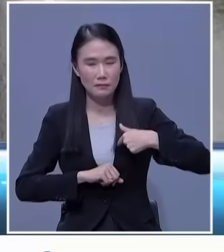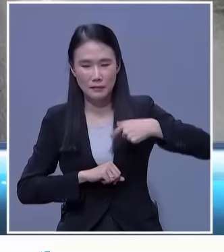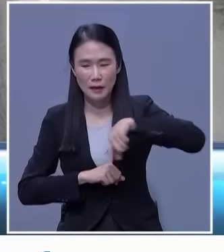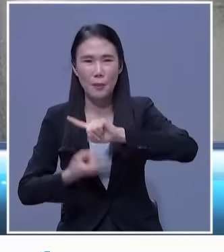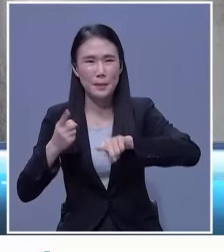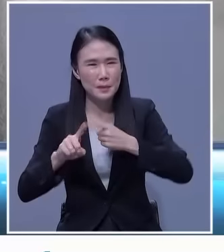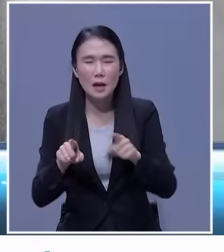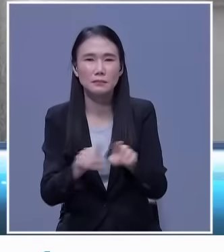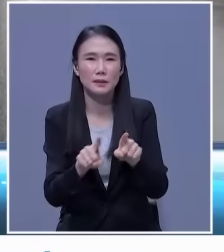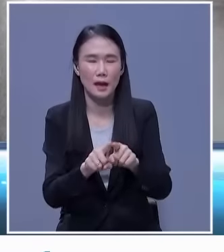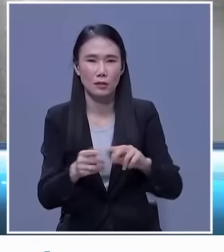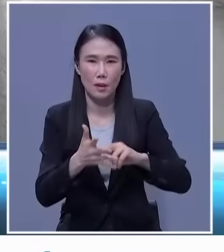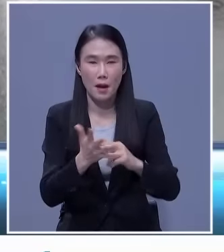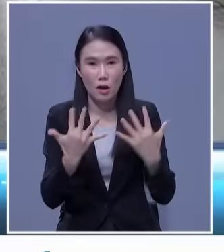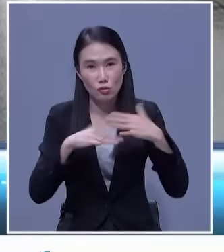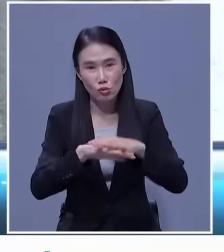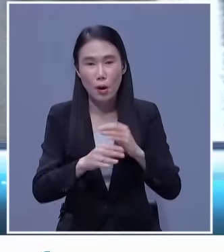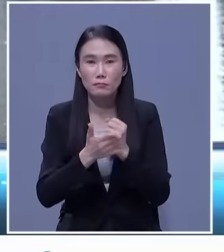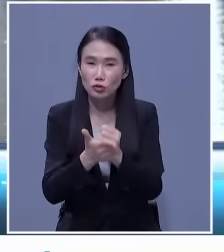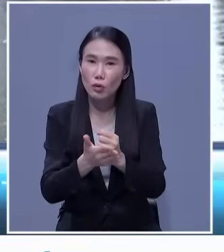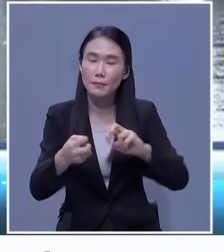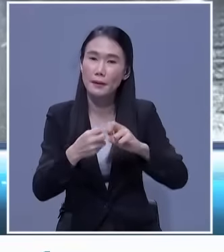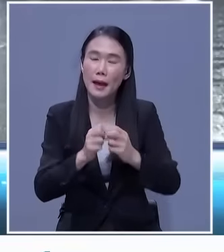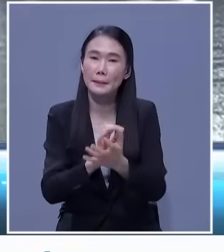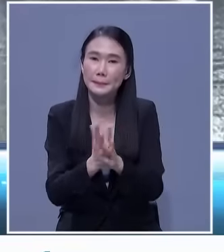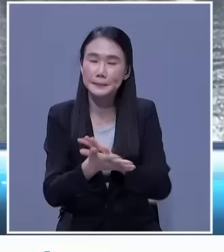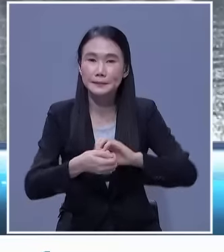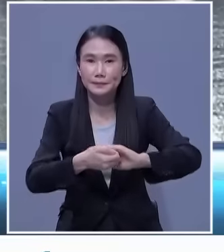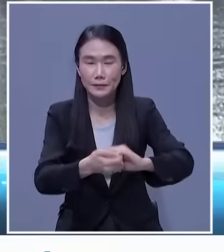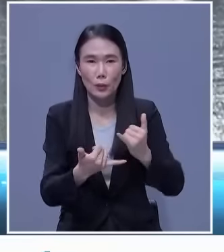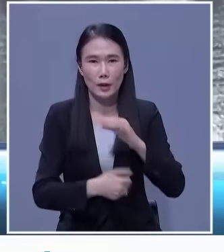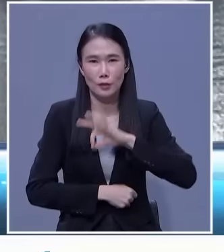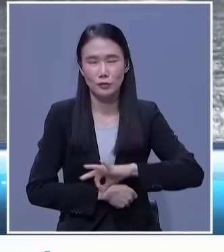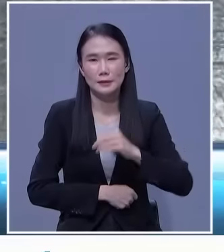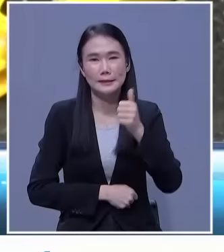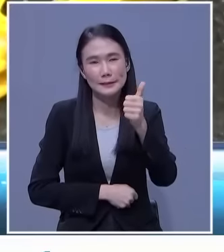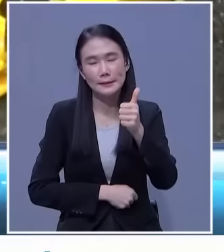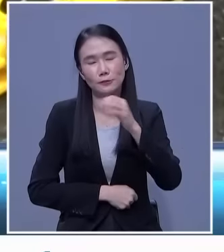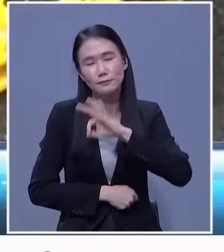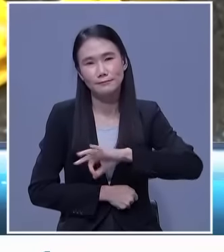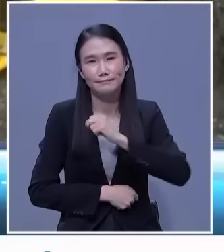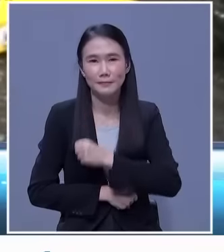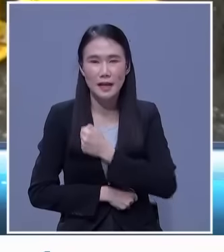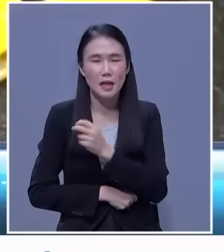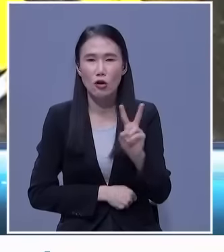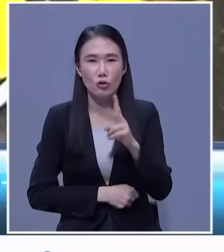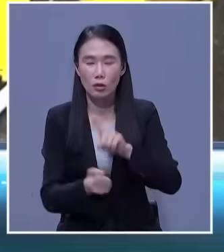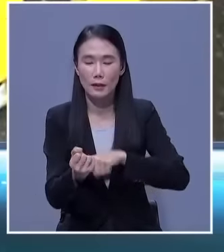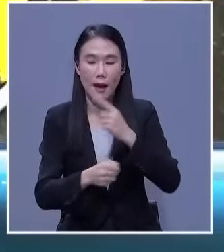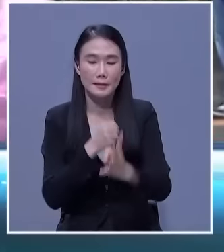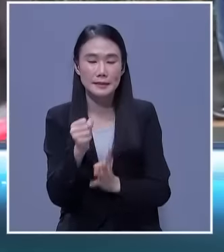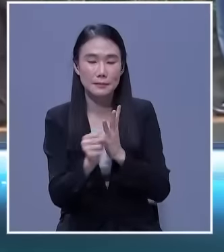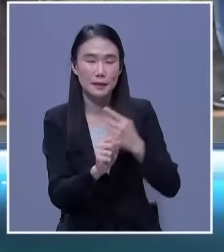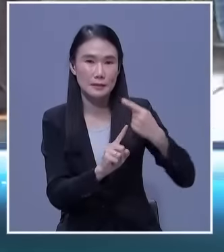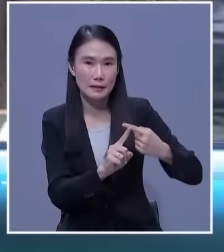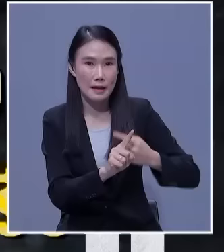ษย์เมื่อเพื่อนมนุษย์เดือดร้อนต้องเข้าไปช่วยเหลือไม่ได้เลยหรอวันนี้รู้สึกดีใจและเสียใจเพราะตลอดระยะเวลา4ปี1เดือน